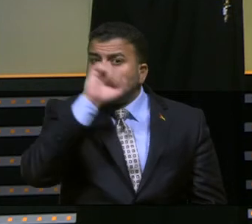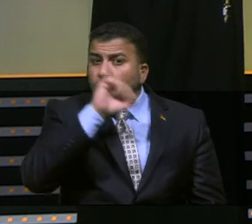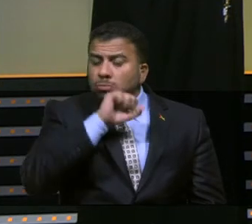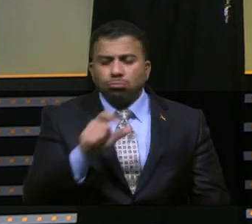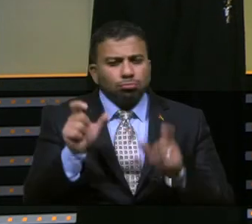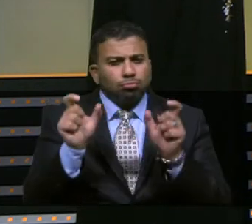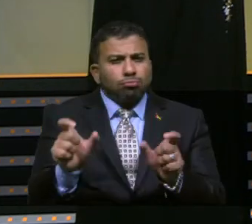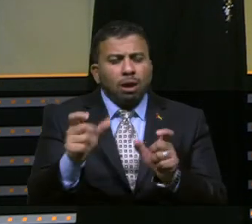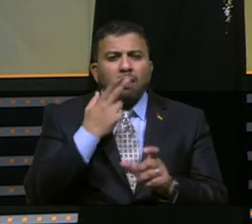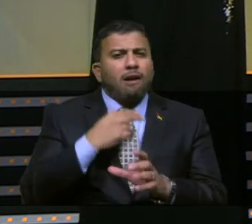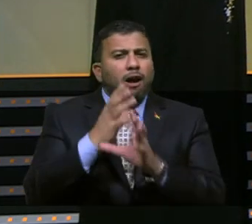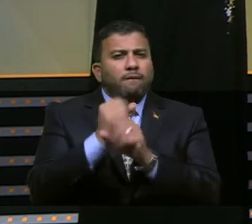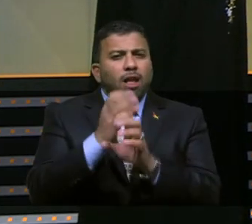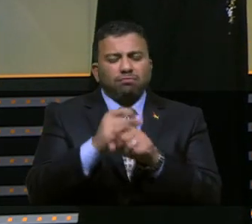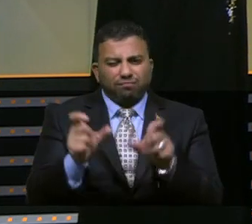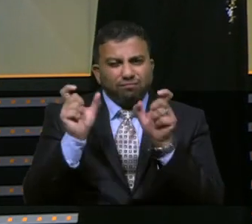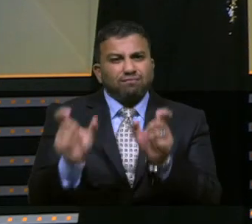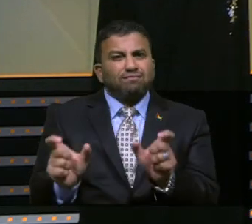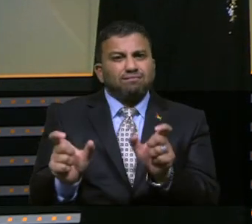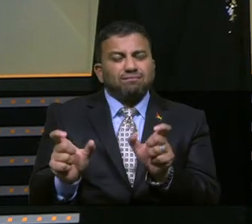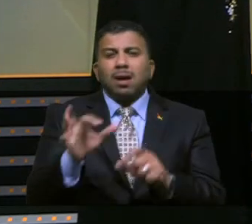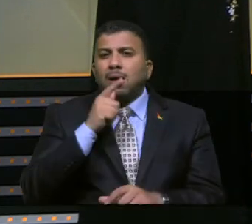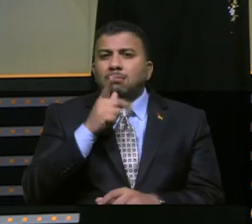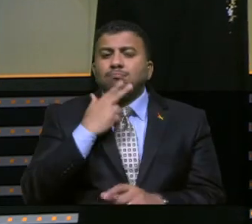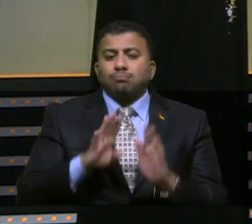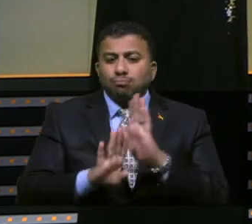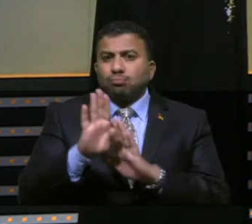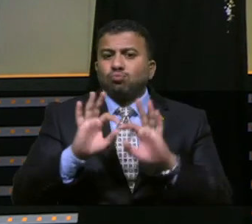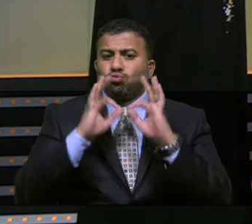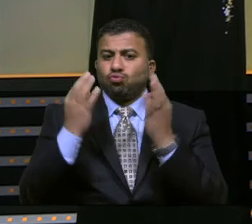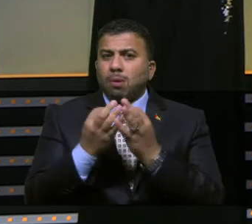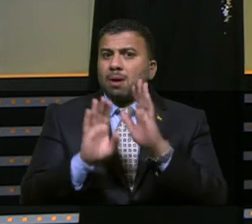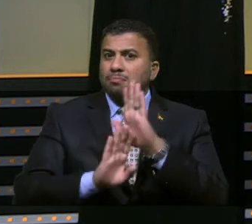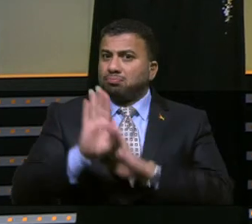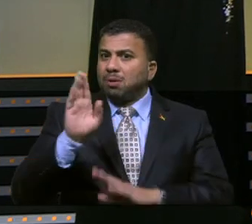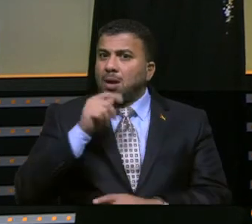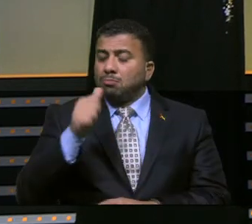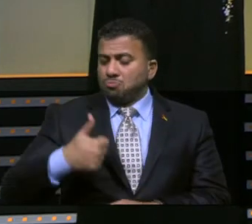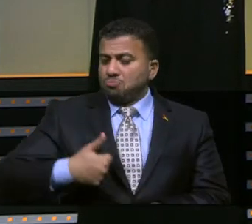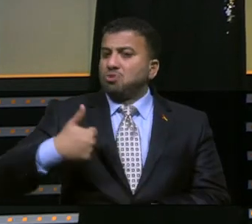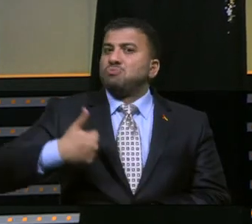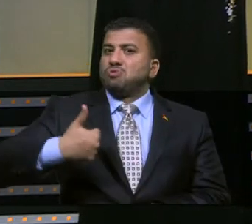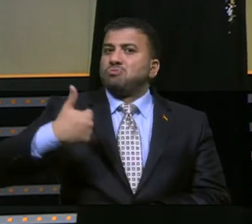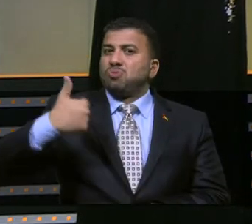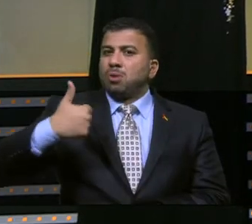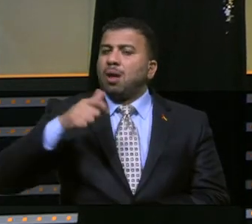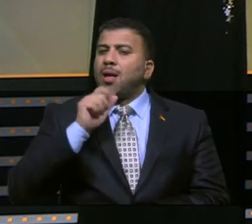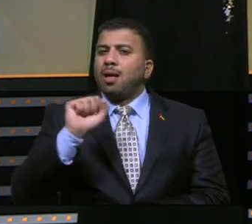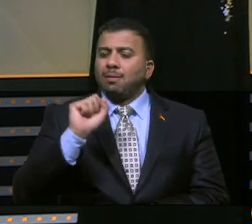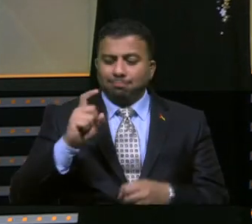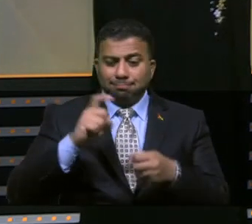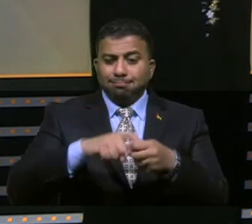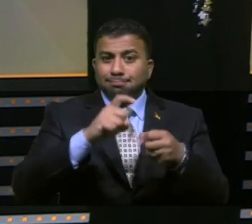من الجريمة ومكافحتها وتعزيز الدور المجتمعي يعتبر إنجازا لكل منتسبي